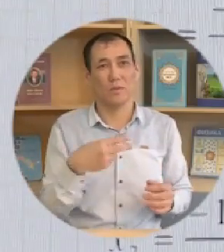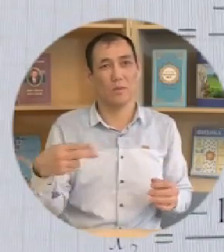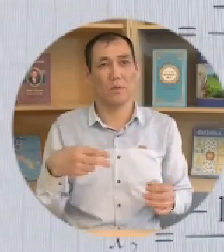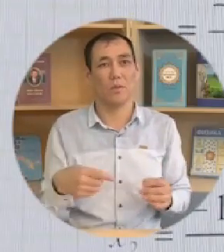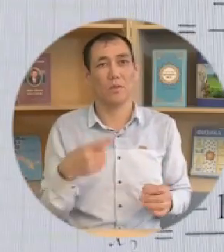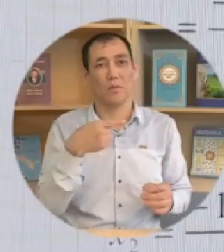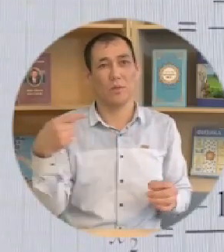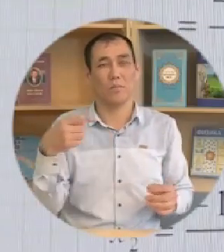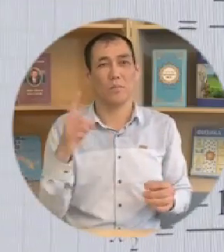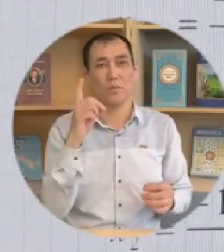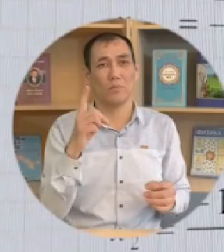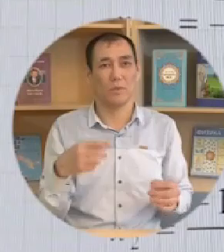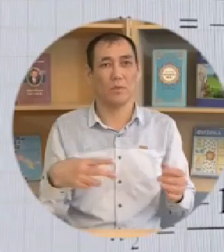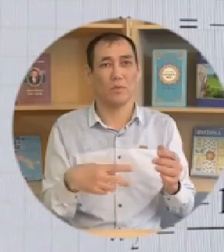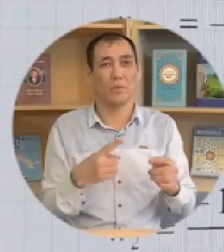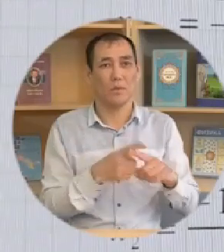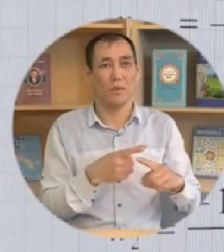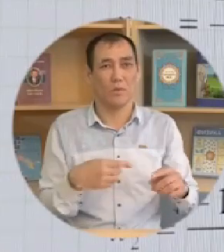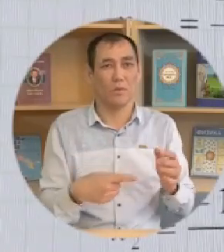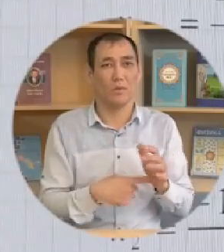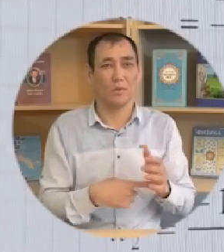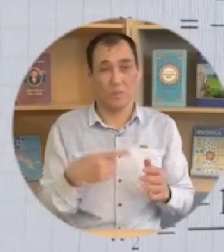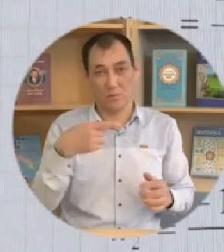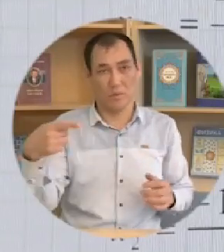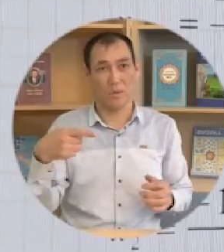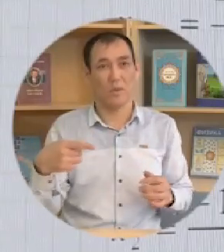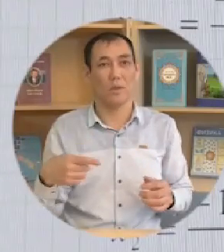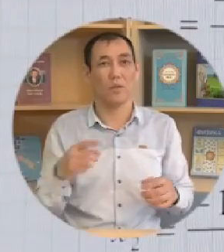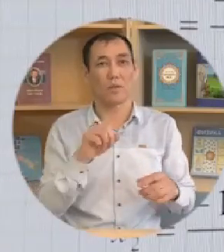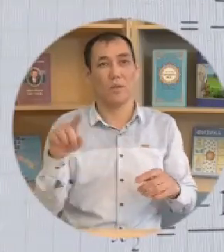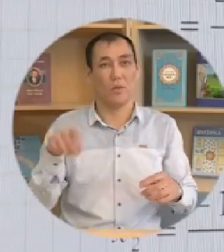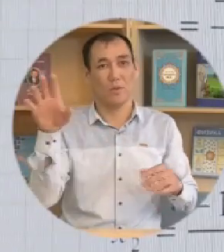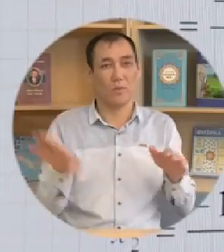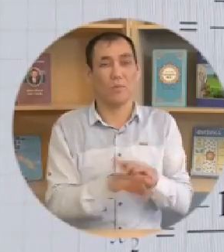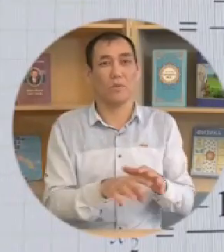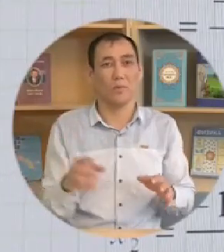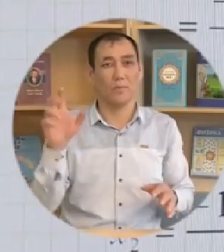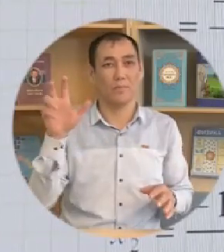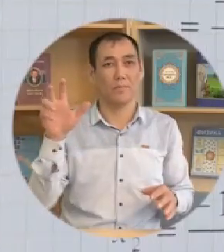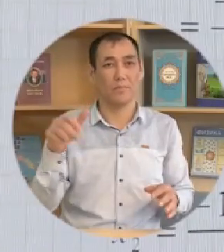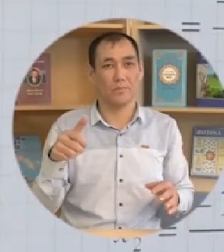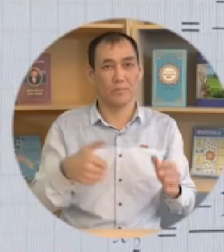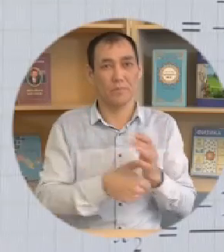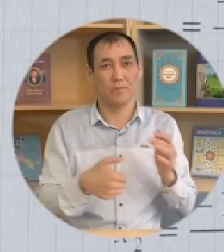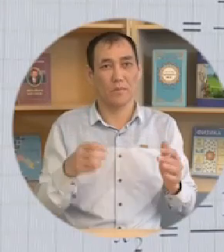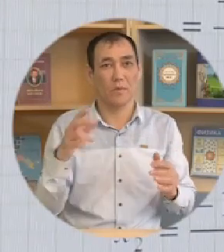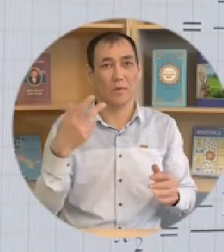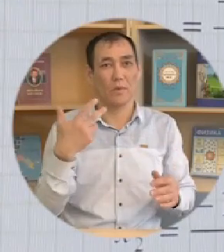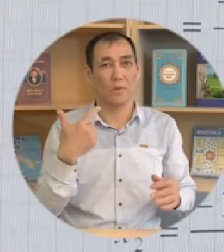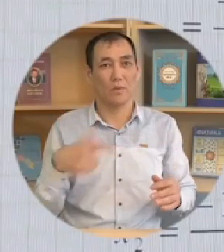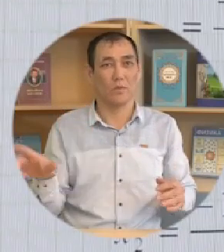тең минус 1 қосу алу корен астында 625 бөлінген